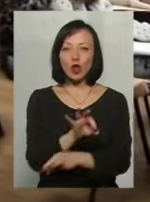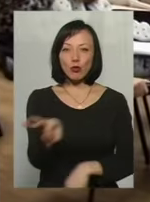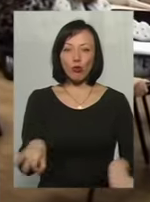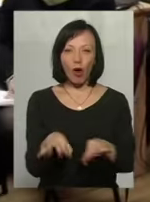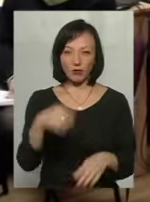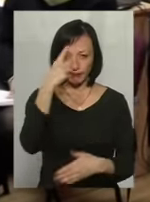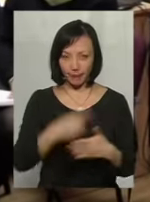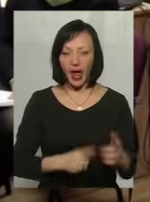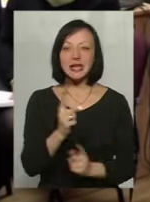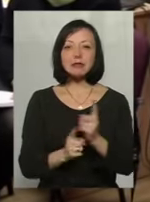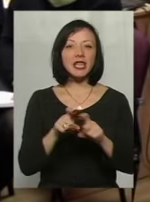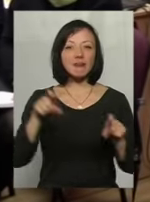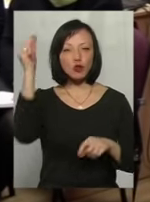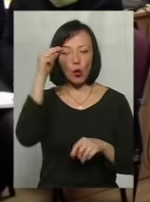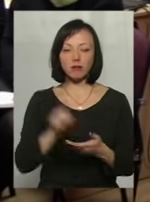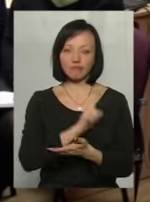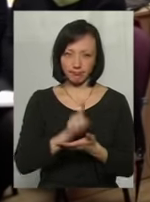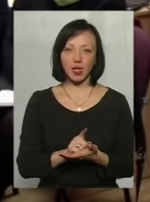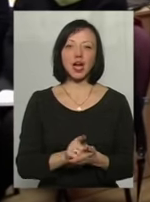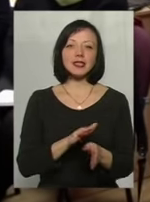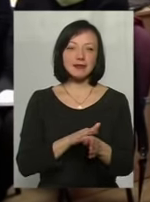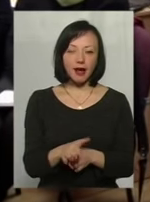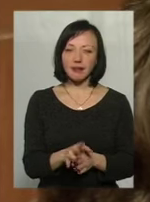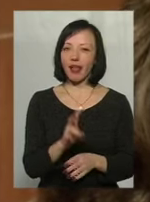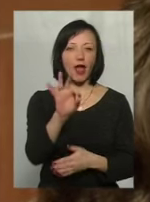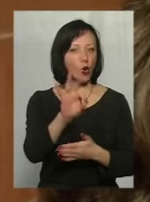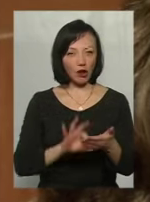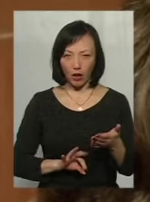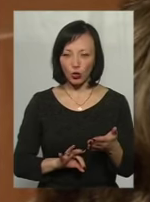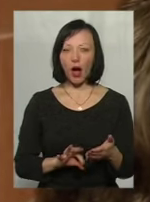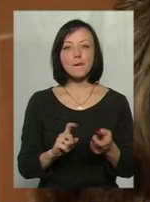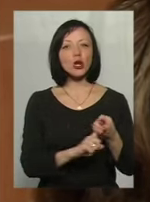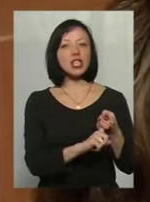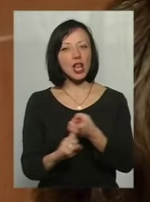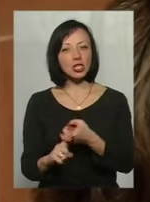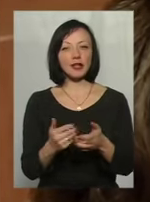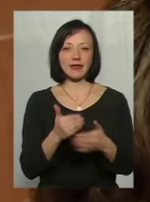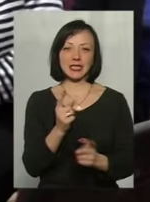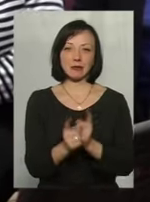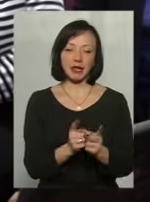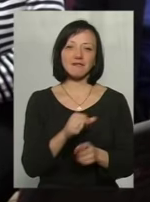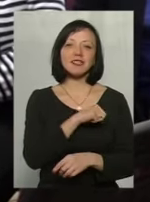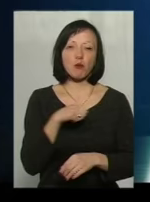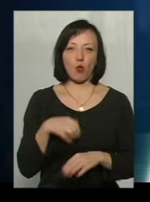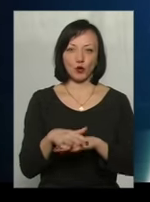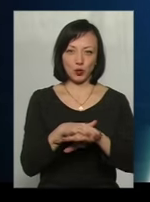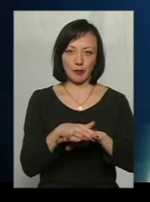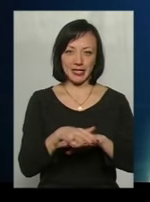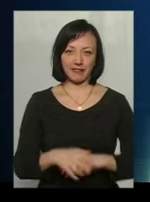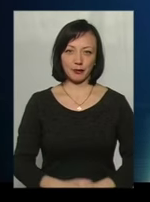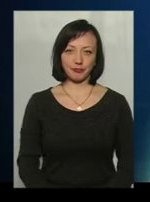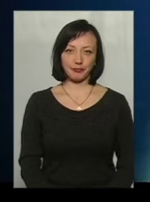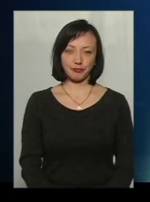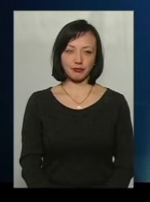переконані, зміни у школах невідворотні, утім здійсняться вони не одразу, бо залежать від змін у самому суспільстві.